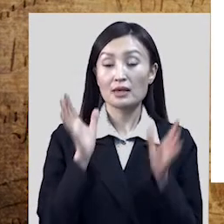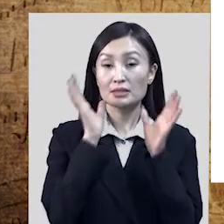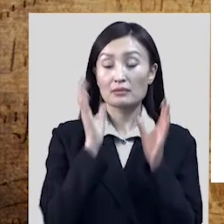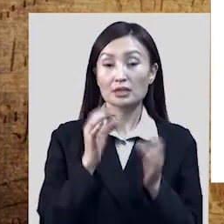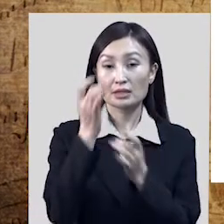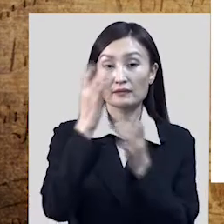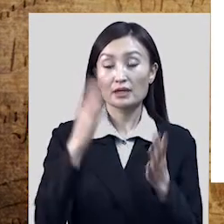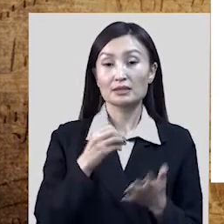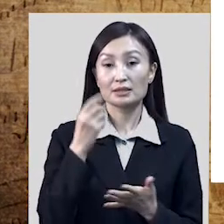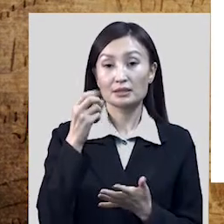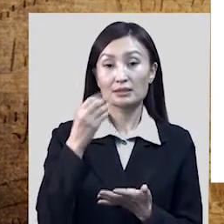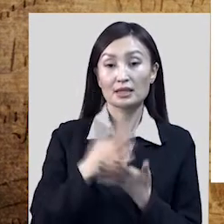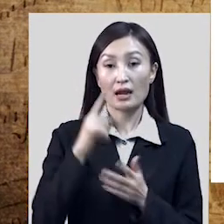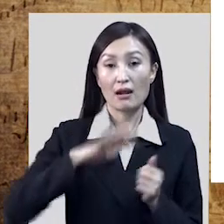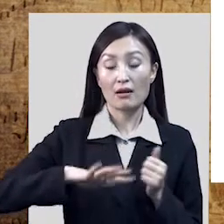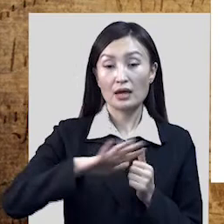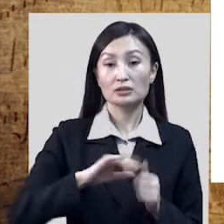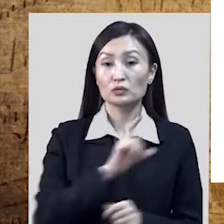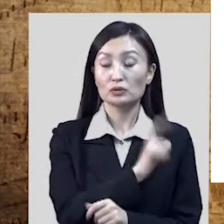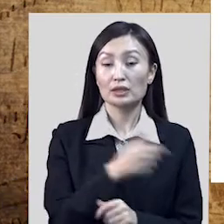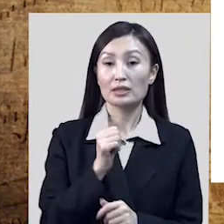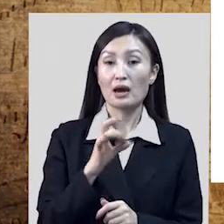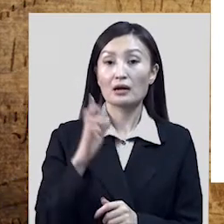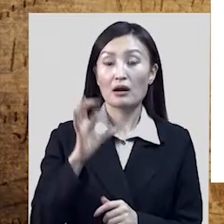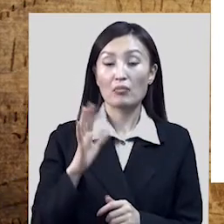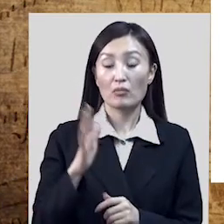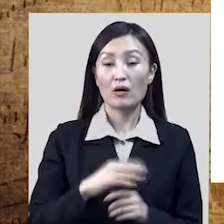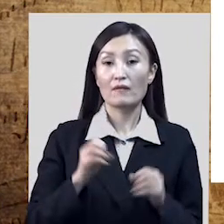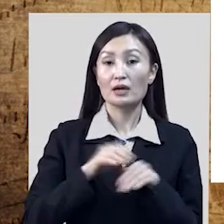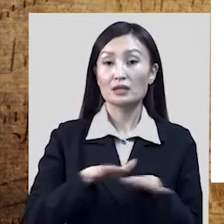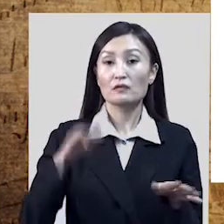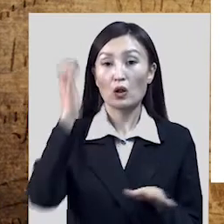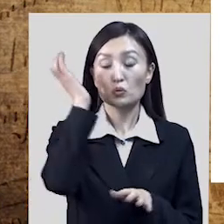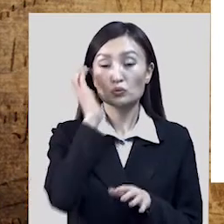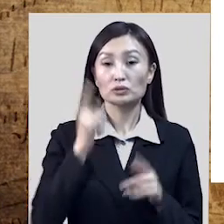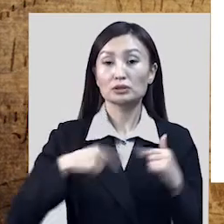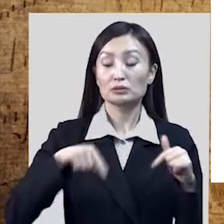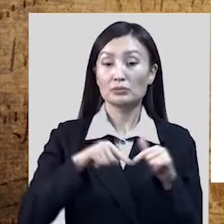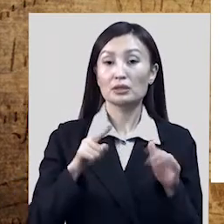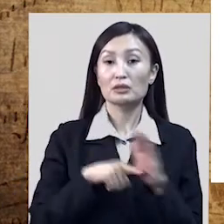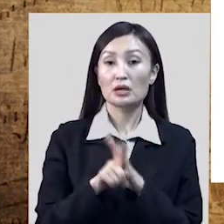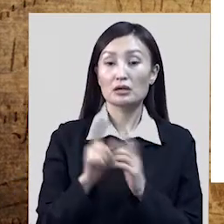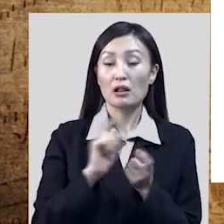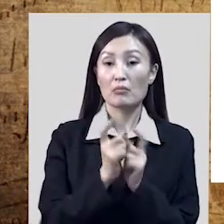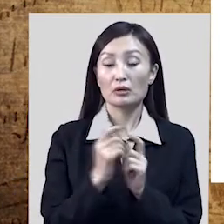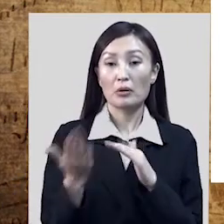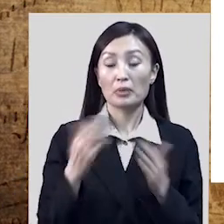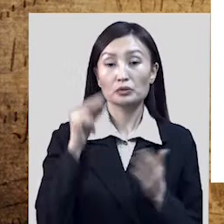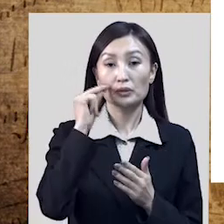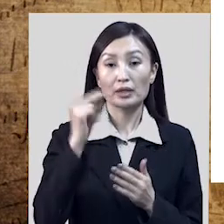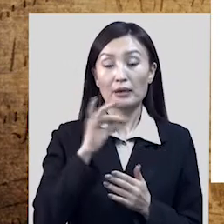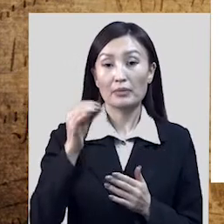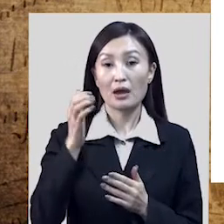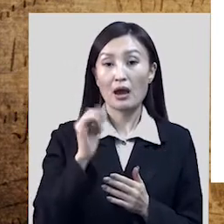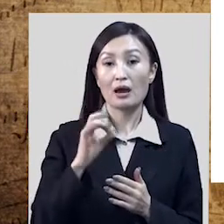цивилизация центральной азии усиление арабов развал тюркской империи обусловил начала борьбы между китаем и